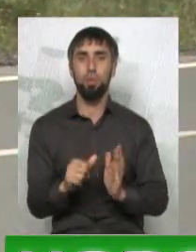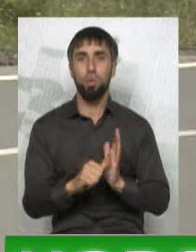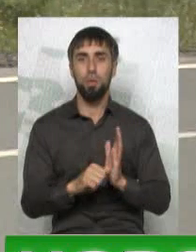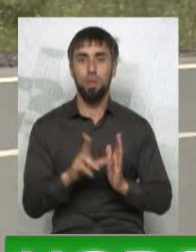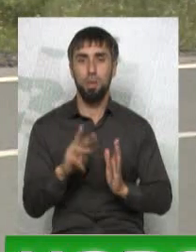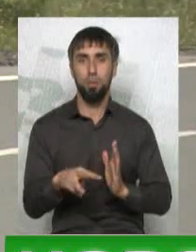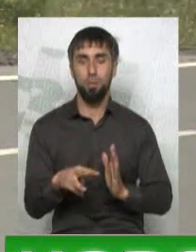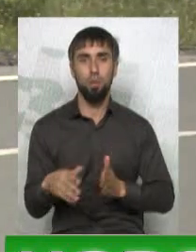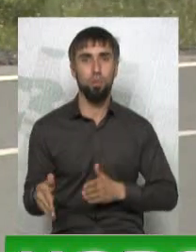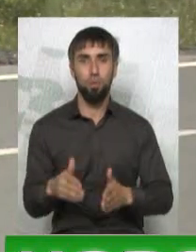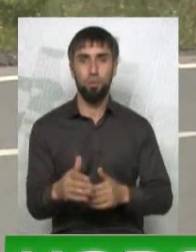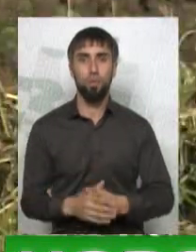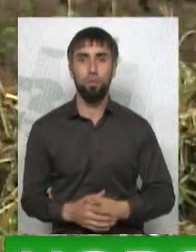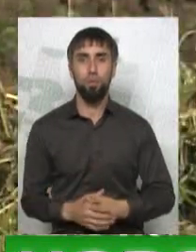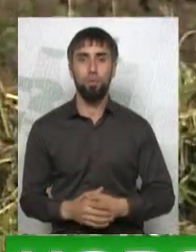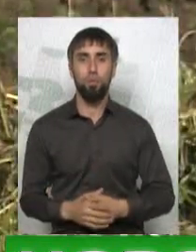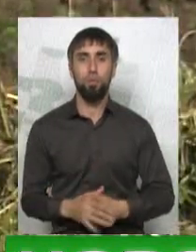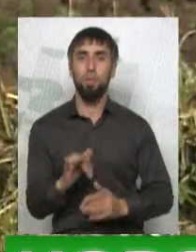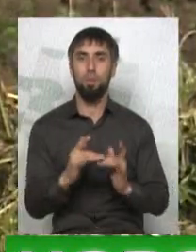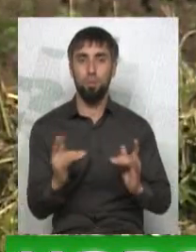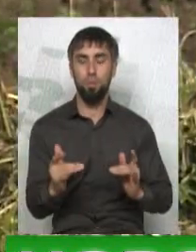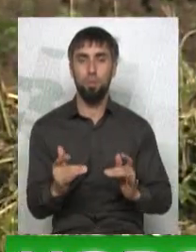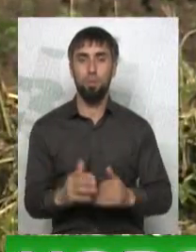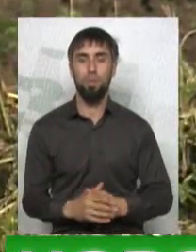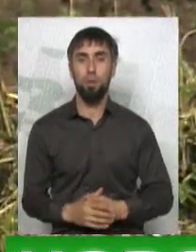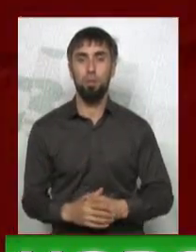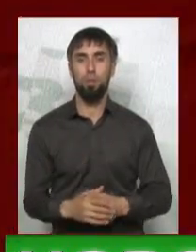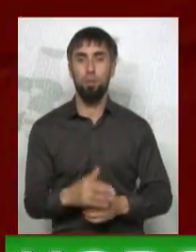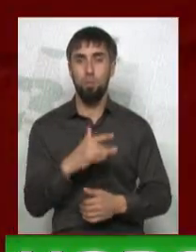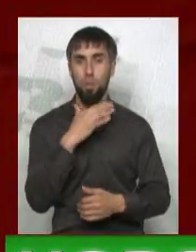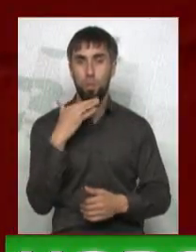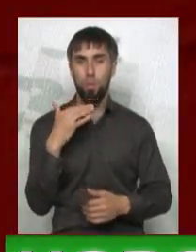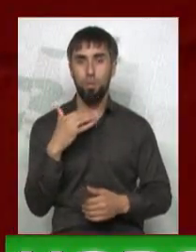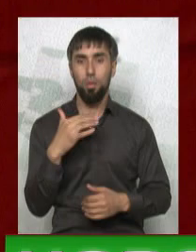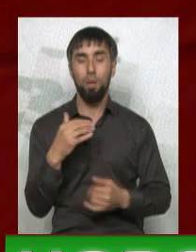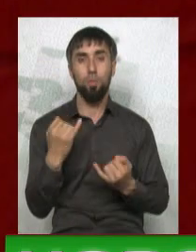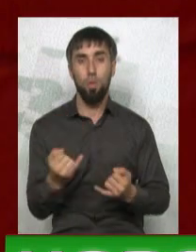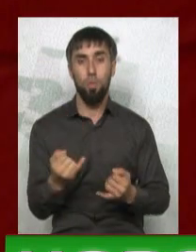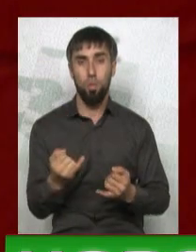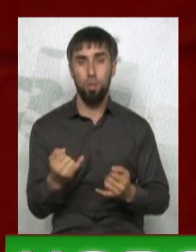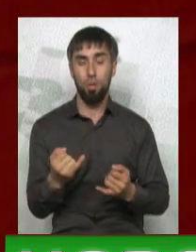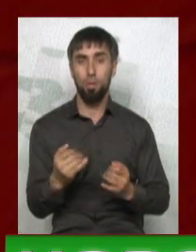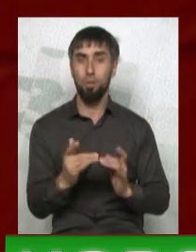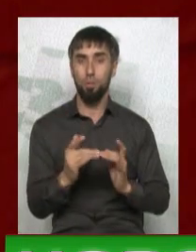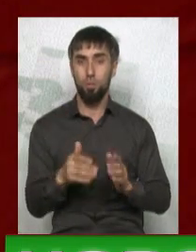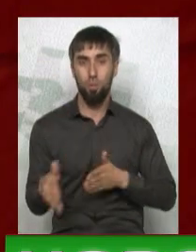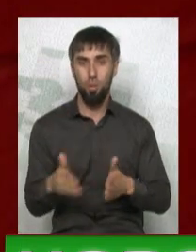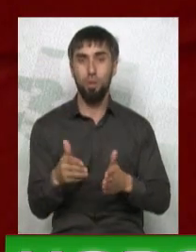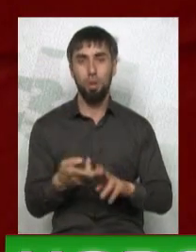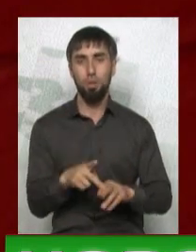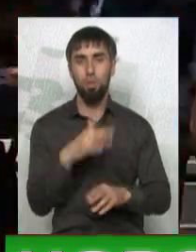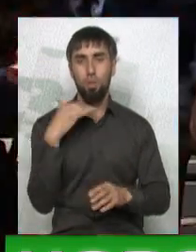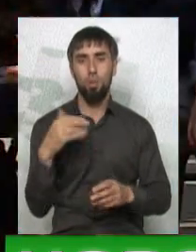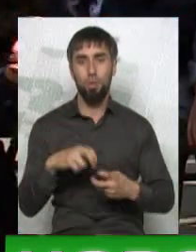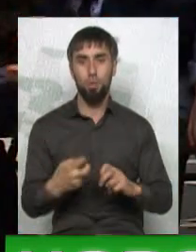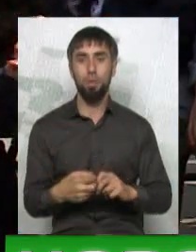60 километров дорог и мостов. Много проблем. Поэтому было принято решение, что построим мы эту